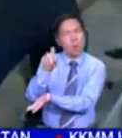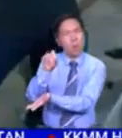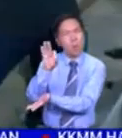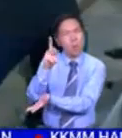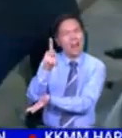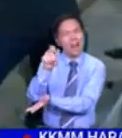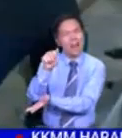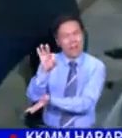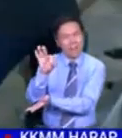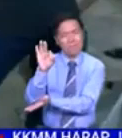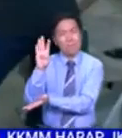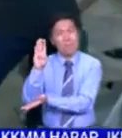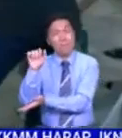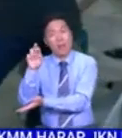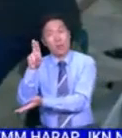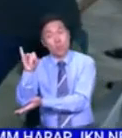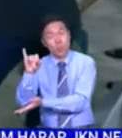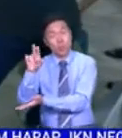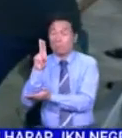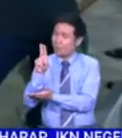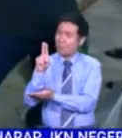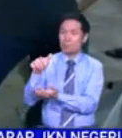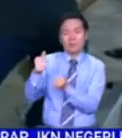kawalan sempadan Malaysia aksem